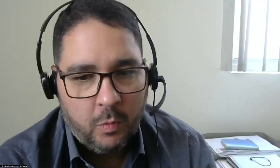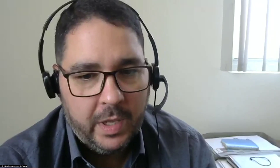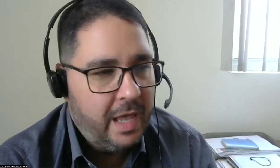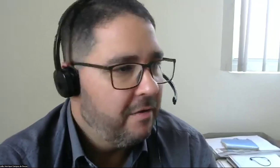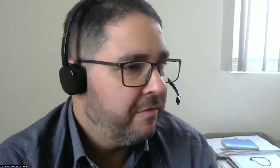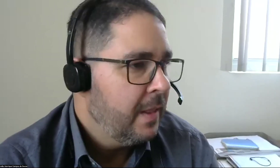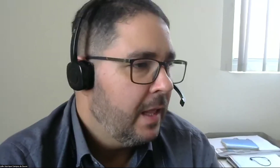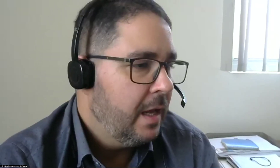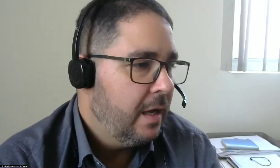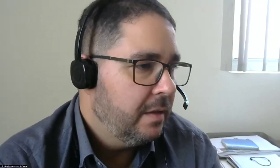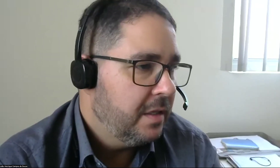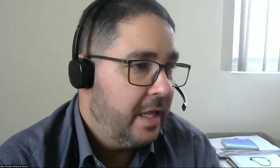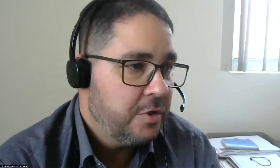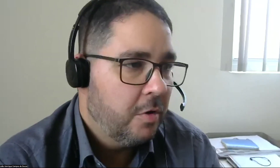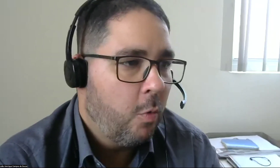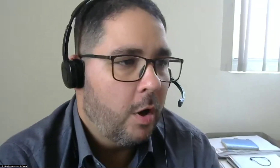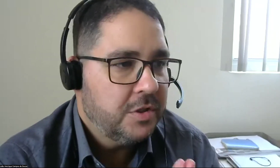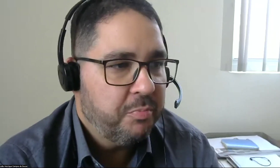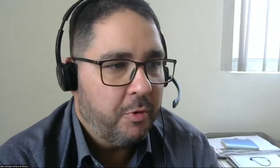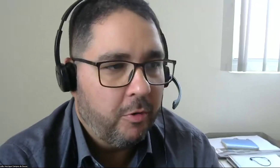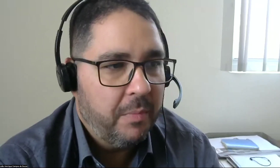et l'évaluation des risques. Par exemple, nous avons